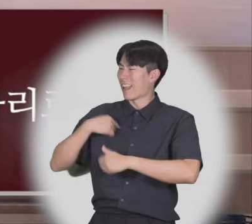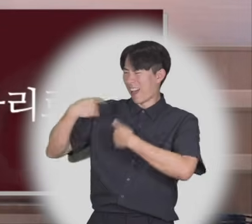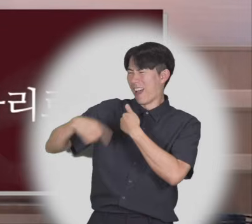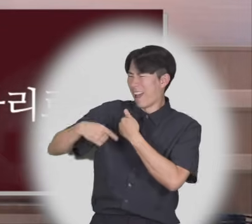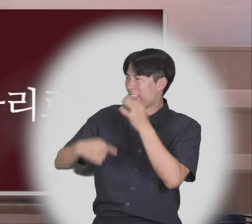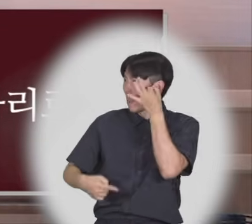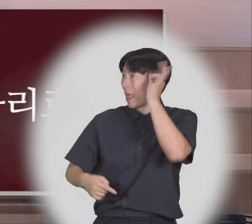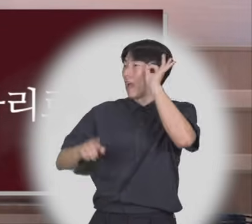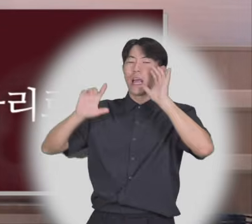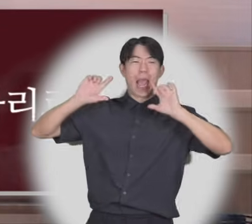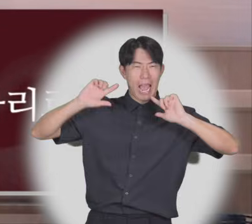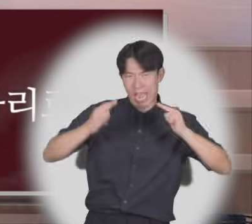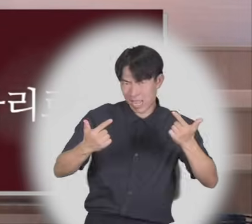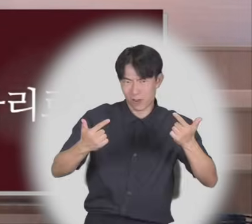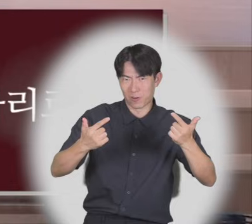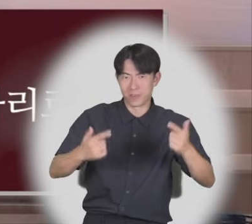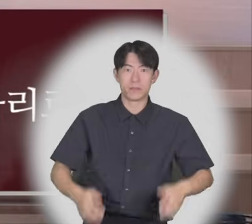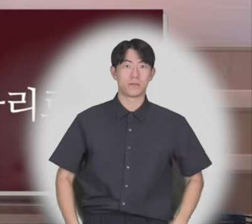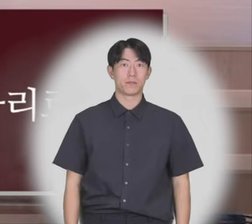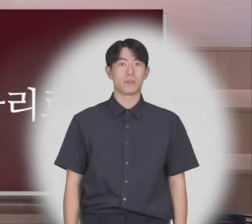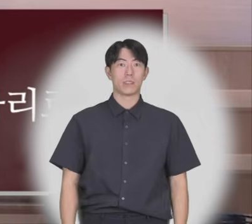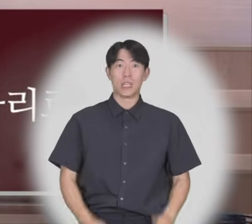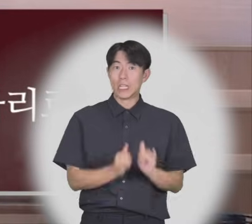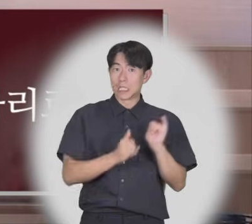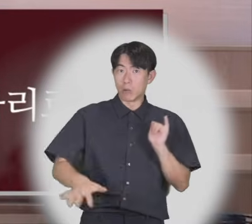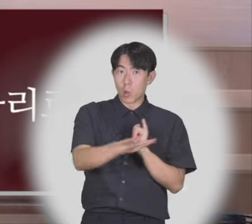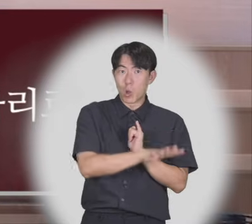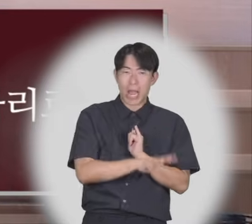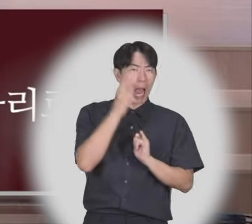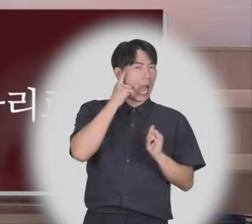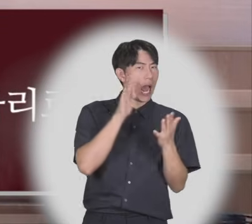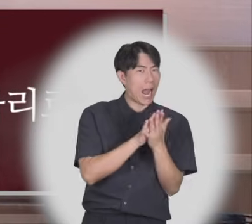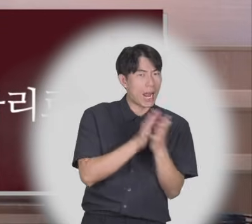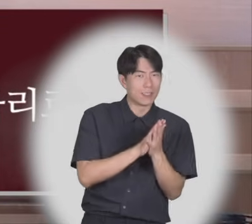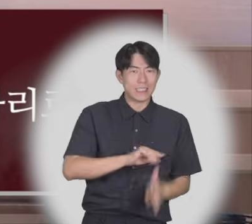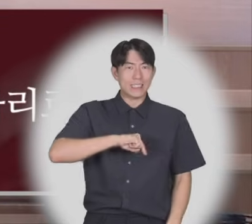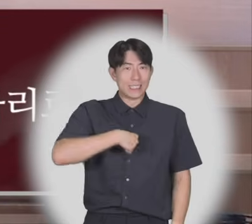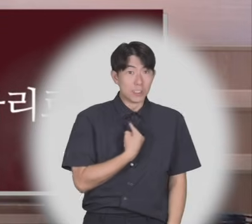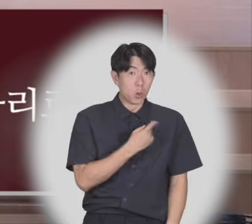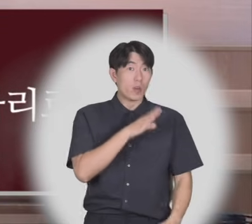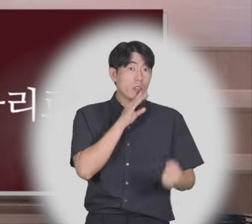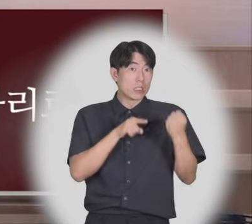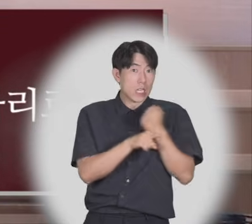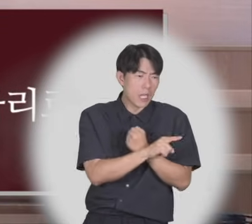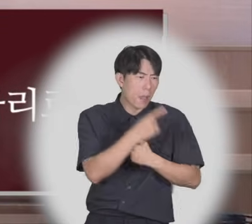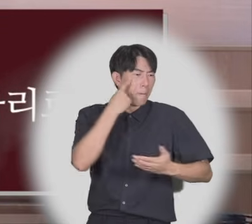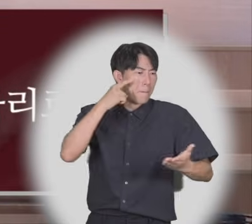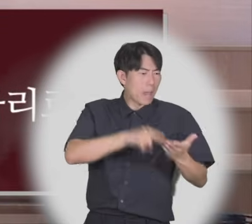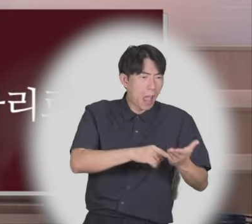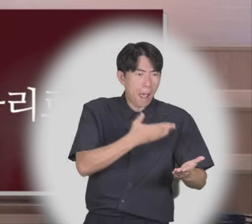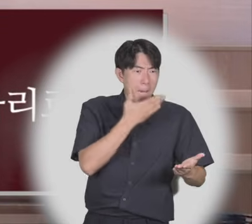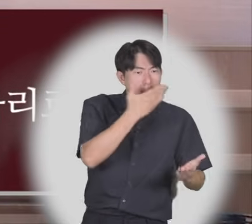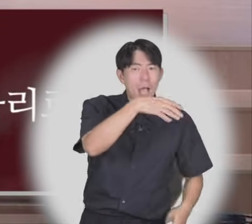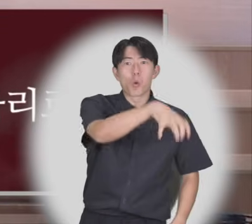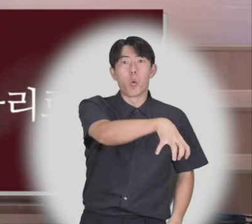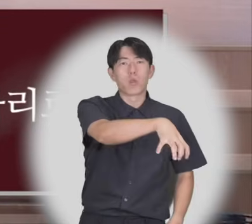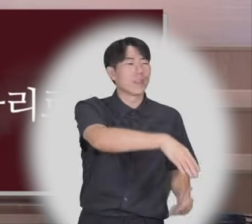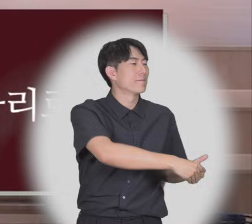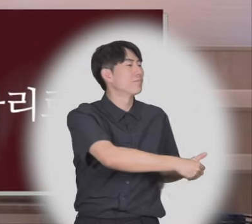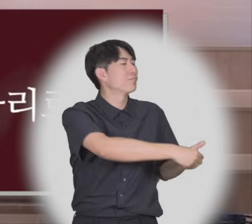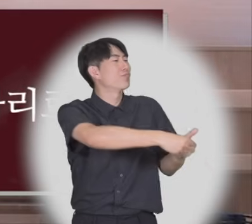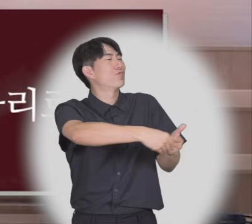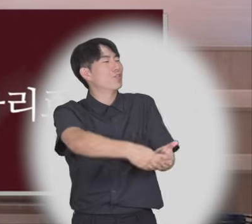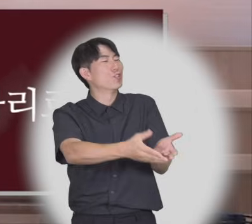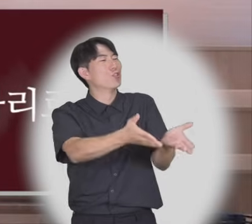없다는 거죠. 우리는 다만 사람이 스스로 진리를 발견할 수 있는 자리로 인도할